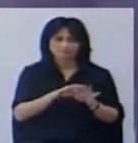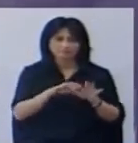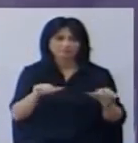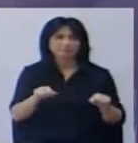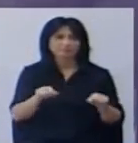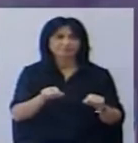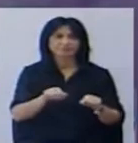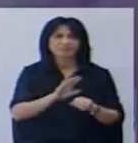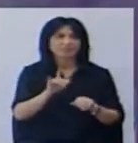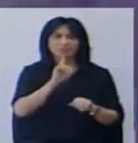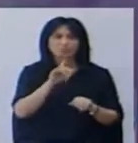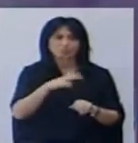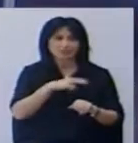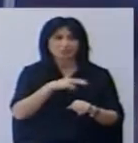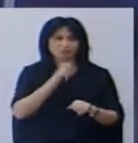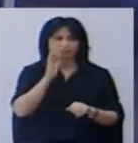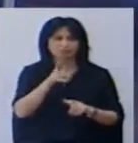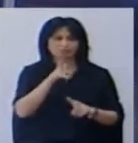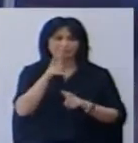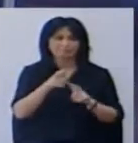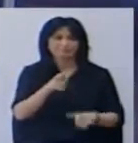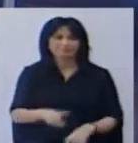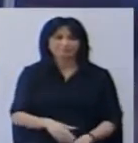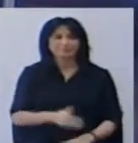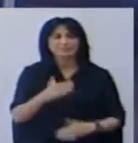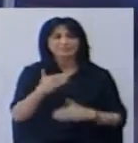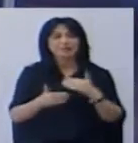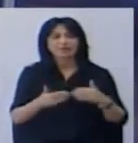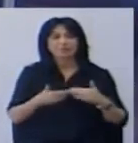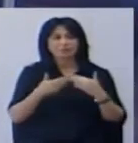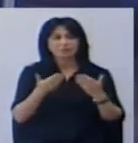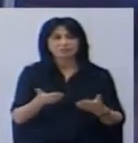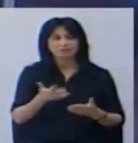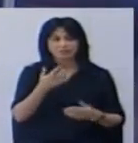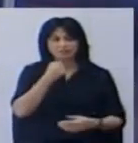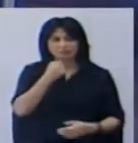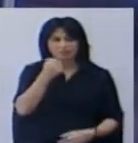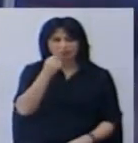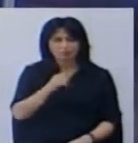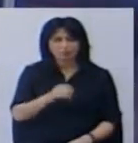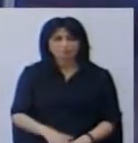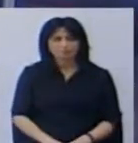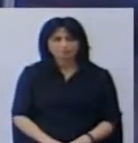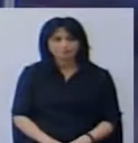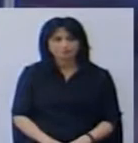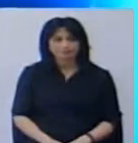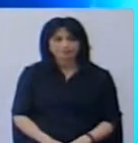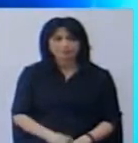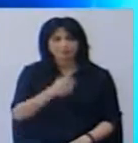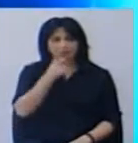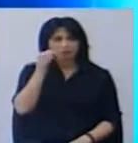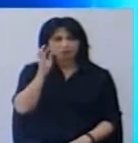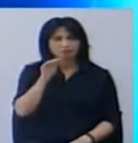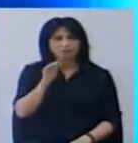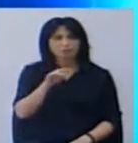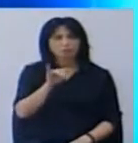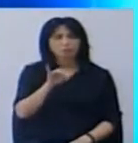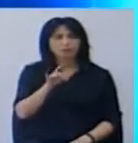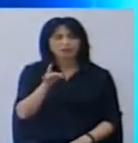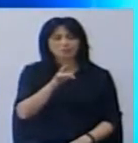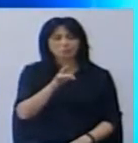სტერეოტიპს უქნარა დეპუტატისას. დიდი მადლობა, წარმატებებს გისურვებ, დიდი მადლობა. დიდი მადლობა მაყურებელს შევახსენებ, რომ